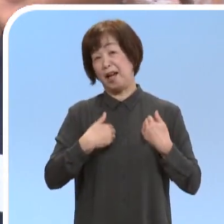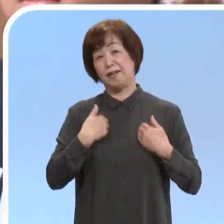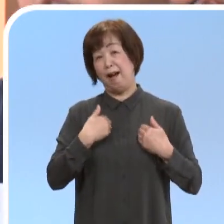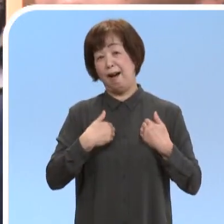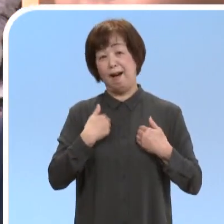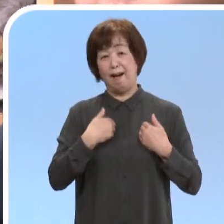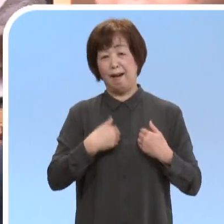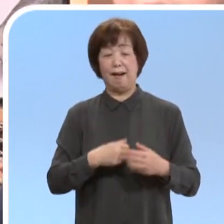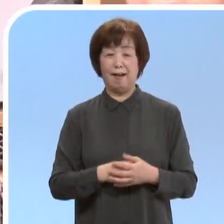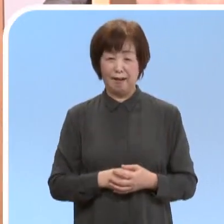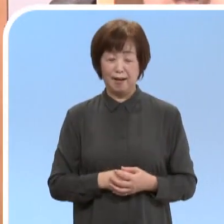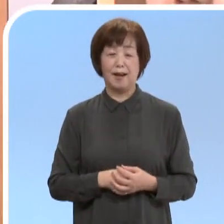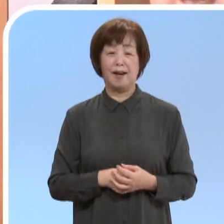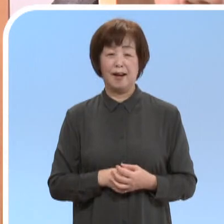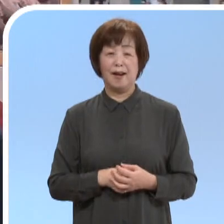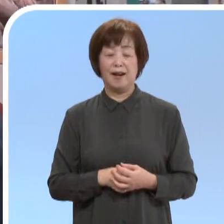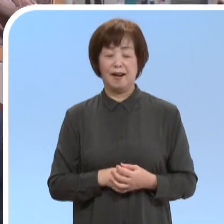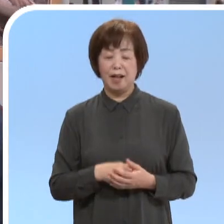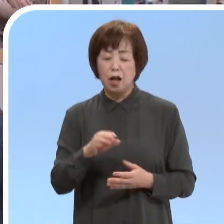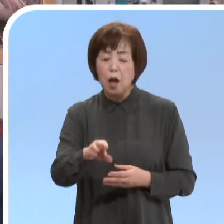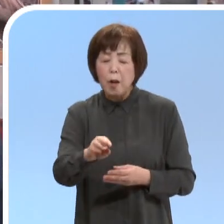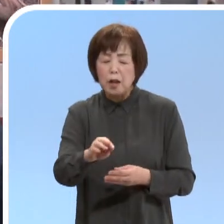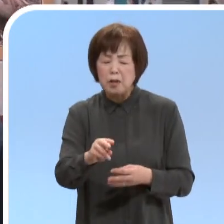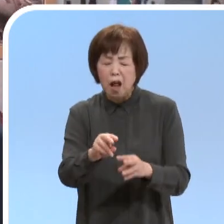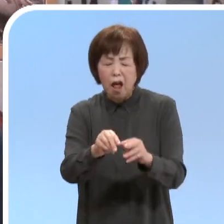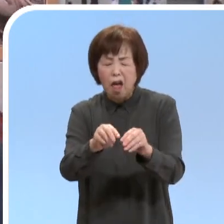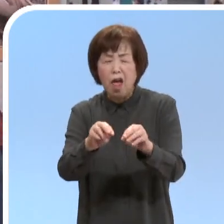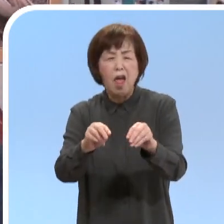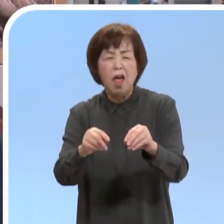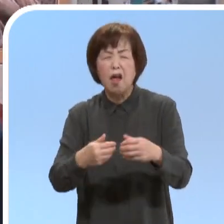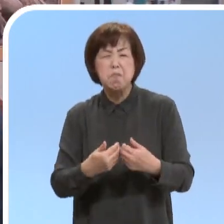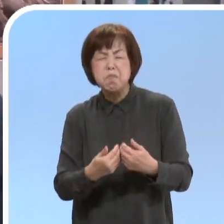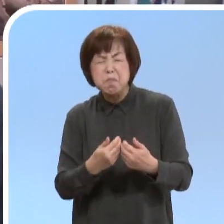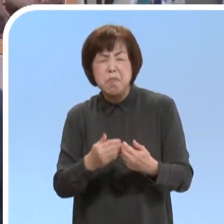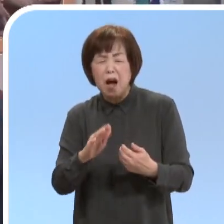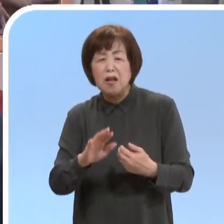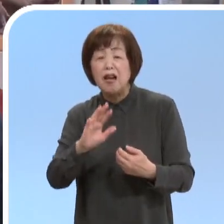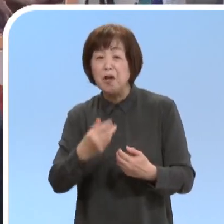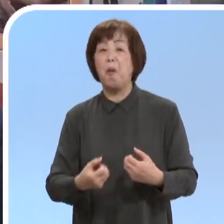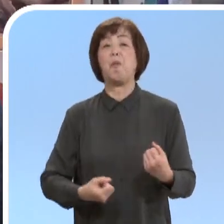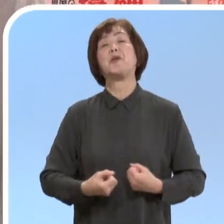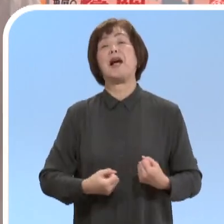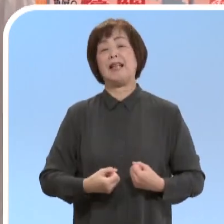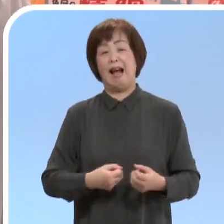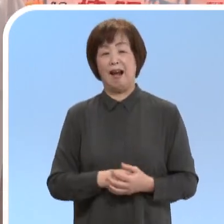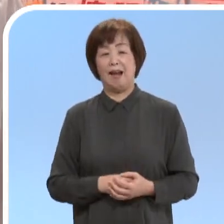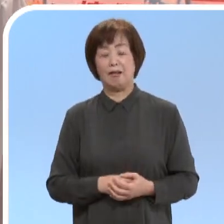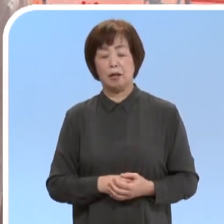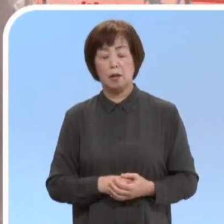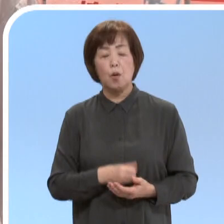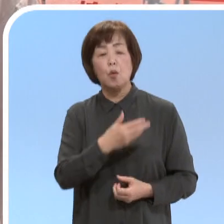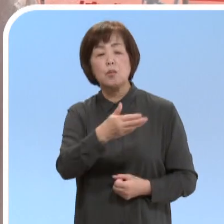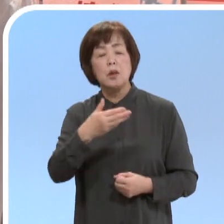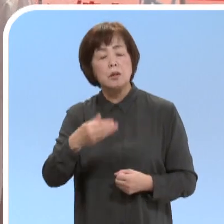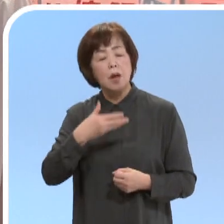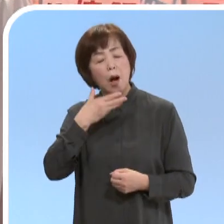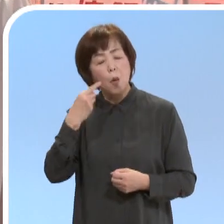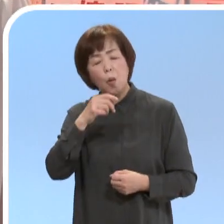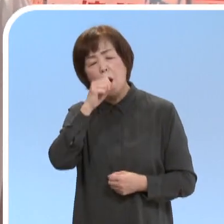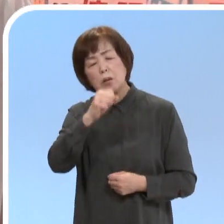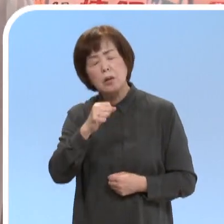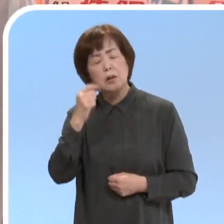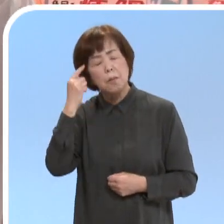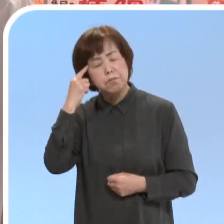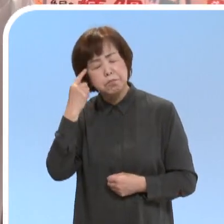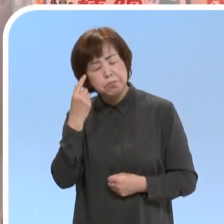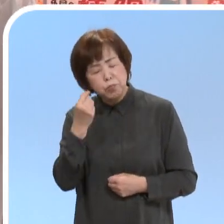たのでものすごく嬉しいです嬉しかった触ってみてちょっとぬめぬめしてて気持ち悪かったけど面白かったです海って青い方がなんかいいんじゃ